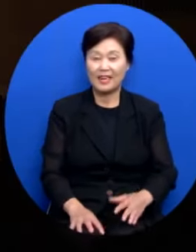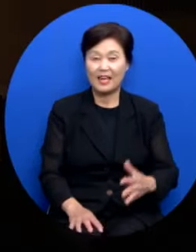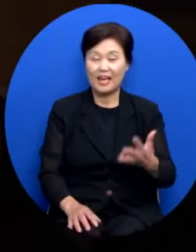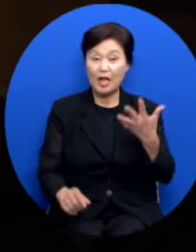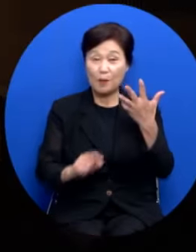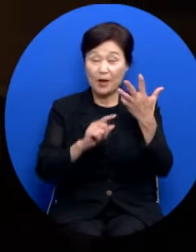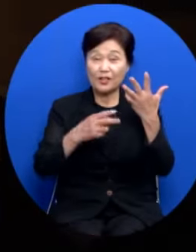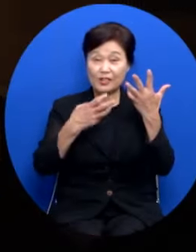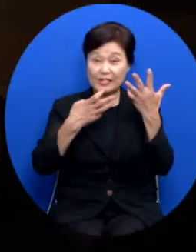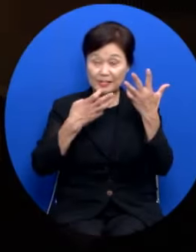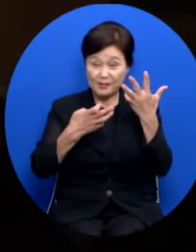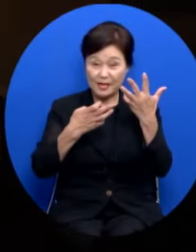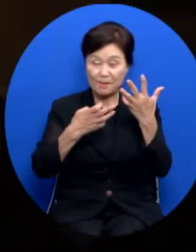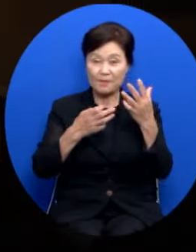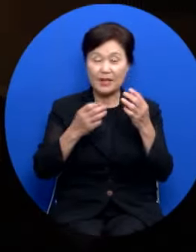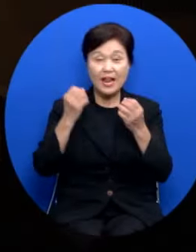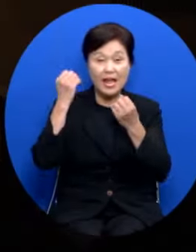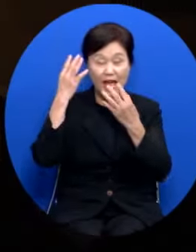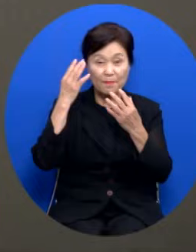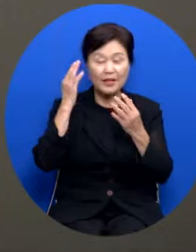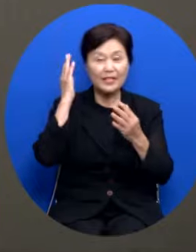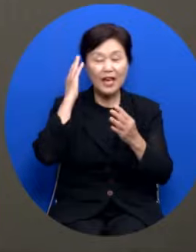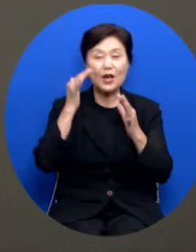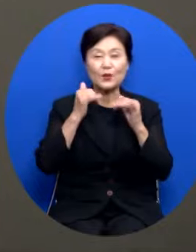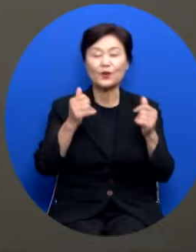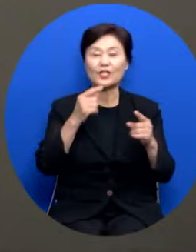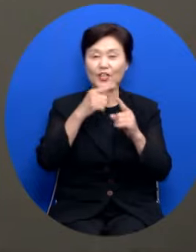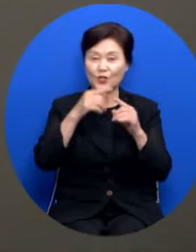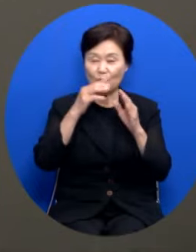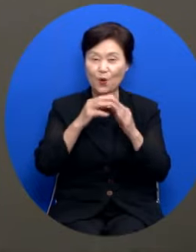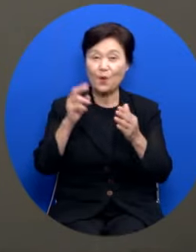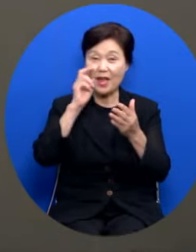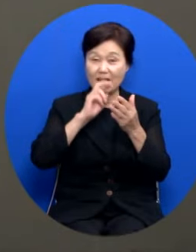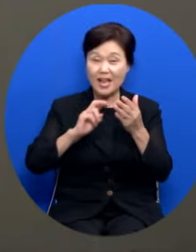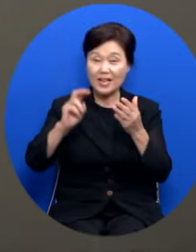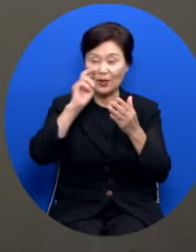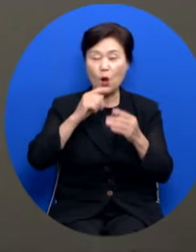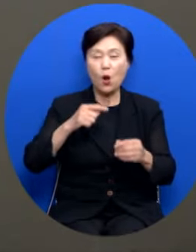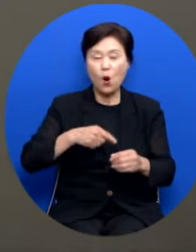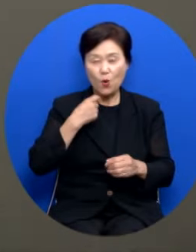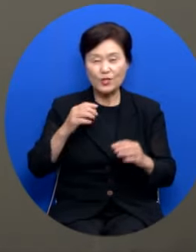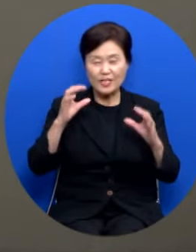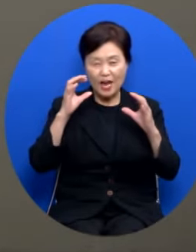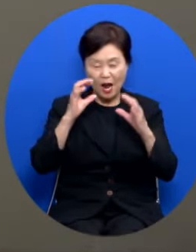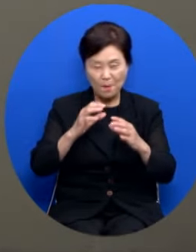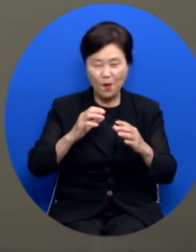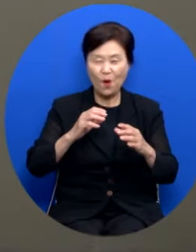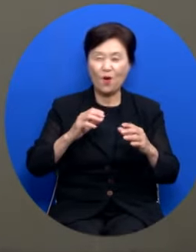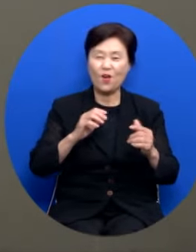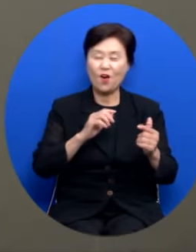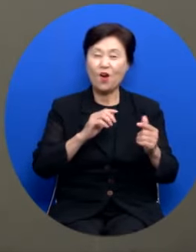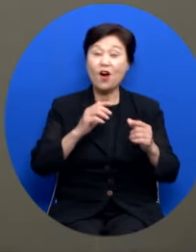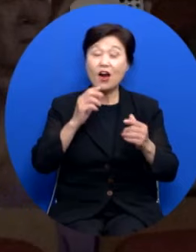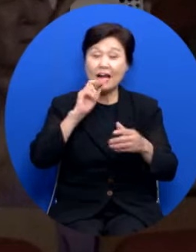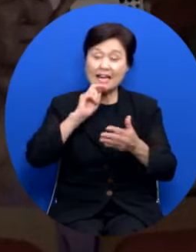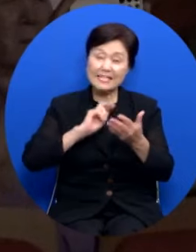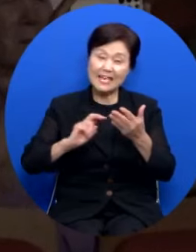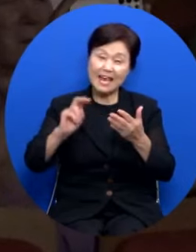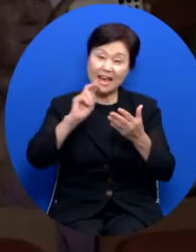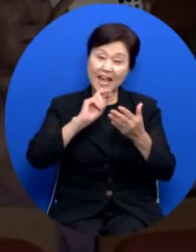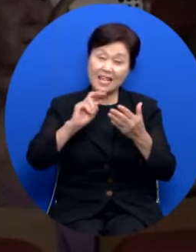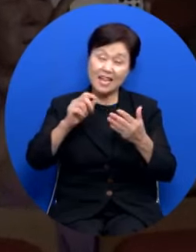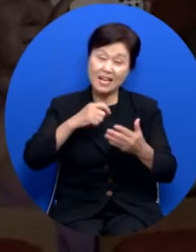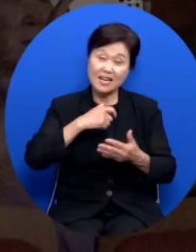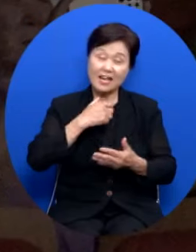찬양제에서는 에바다 농아교회 찬양대가 솔로곡과 중창, 합창 등을 수어로 찬양하며 깊은 감동을